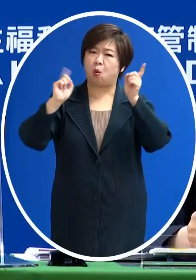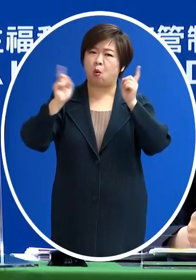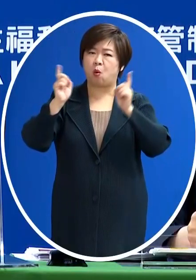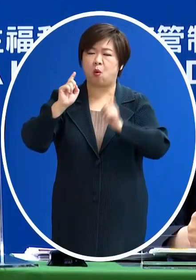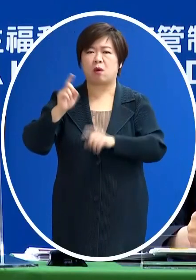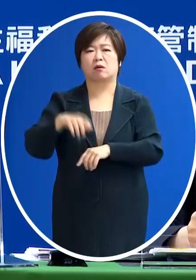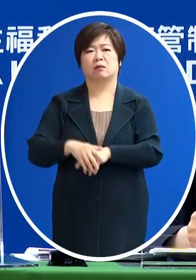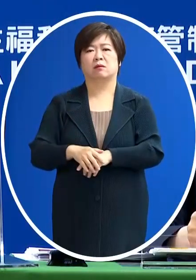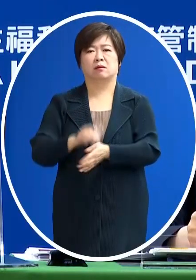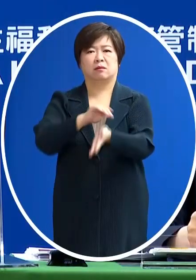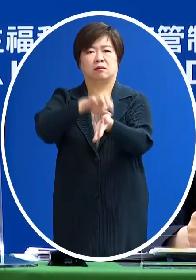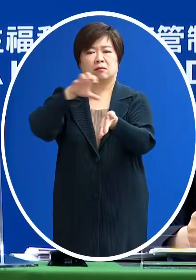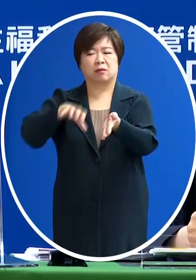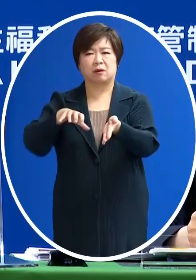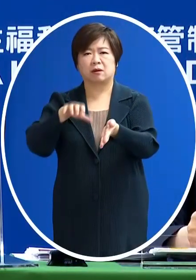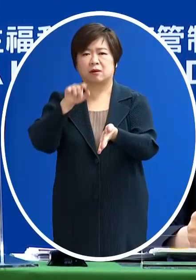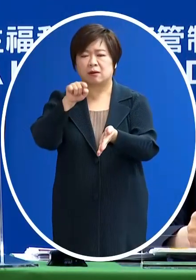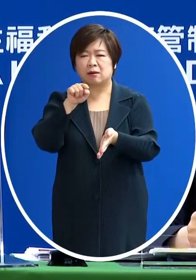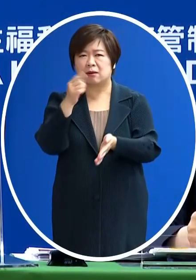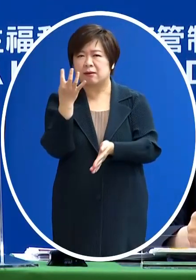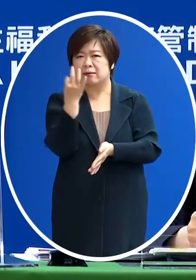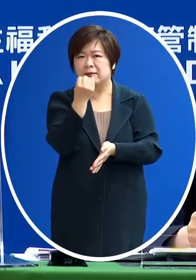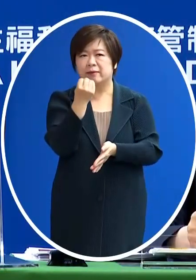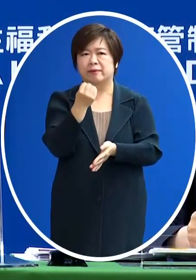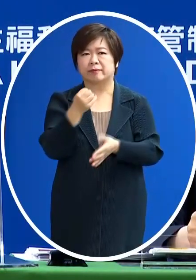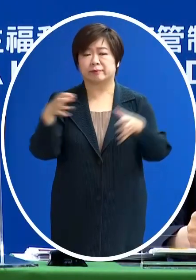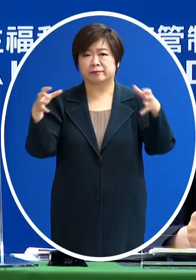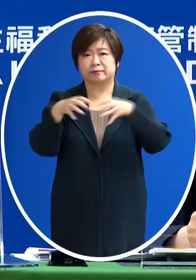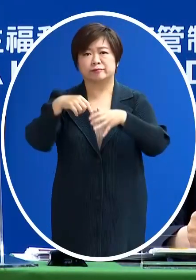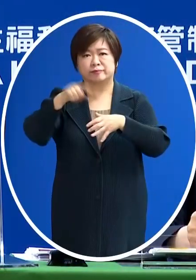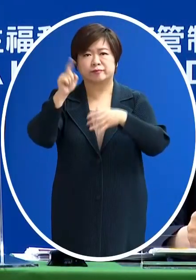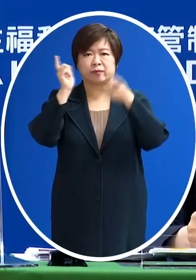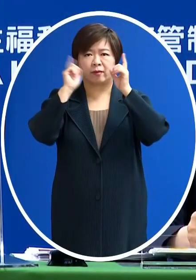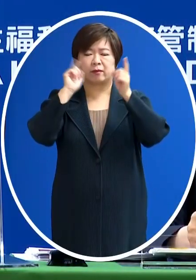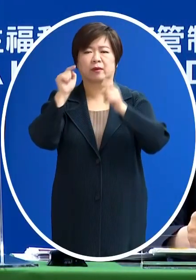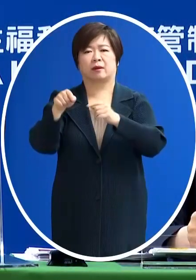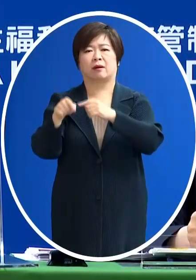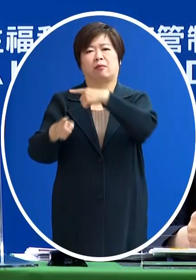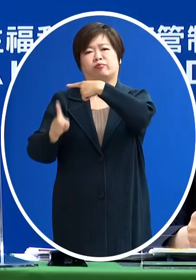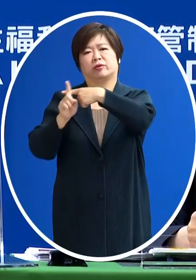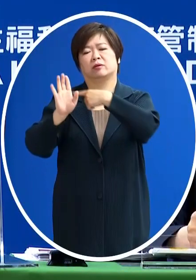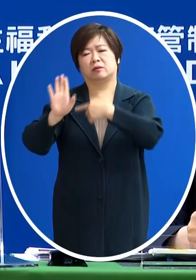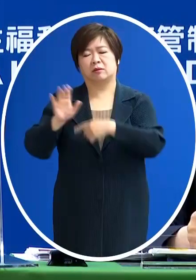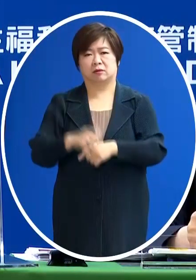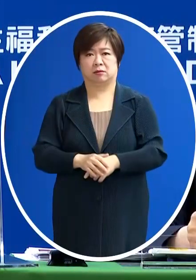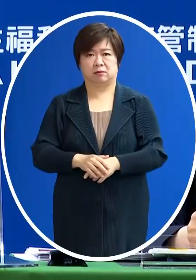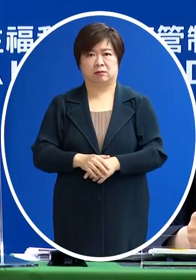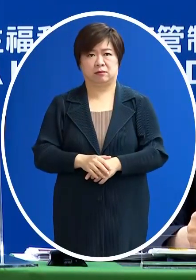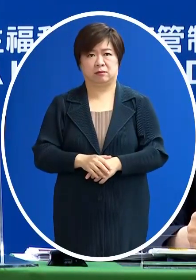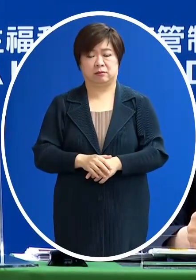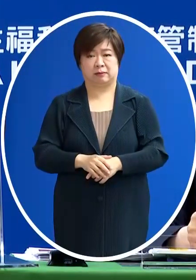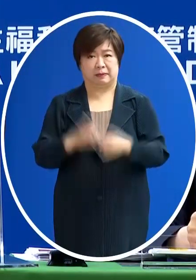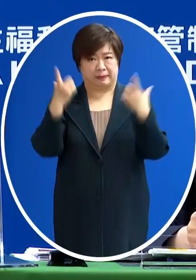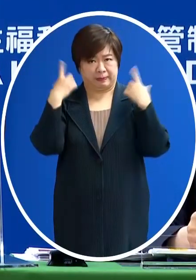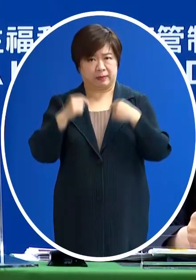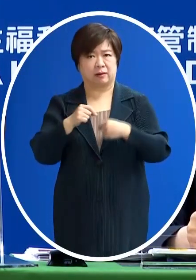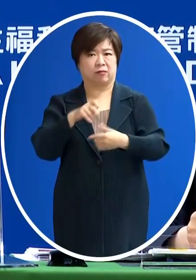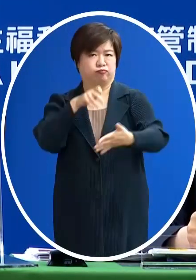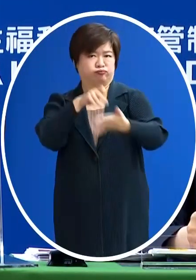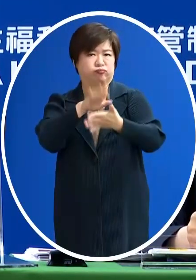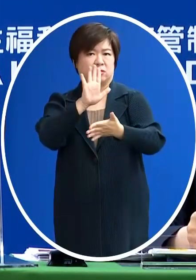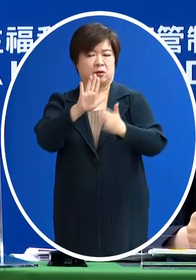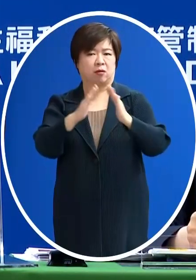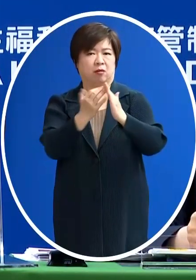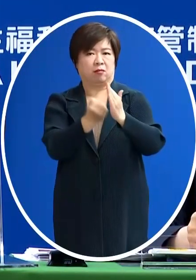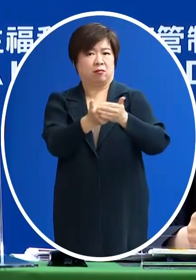里面那有几位他的同行的人士确诊，我在那时候就框列，所以现在是居